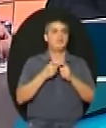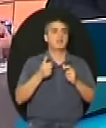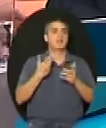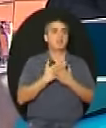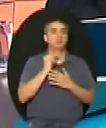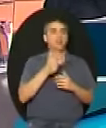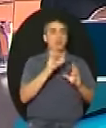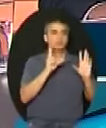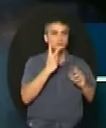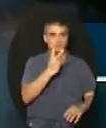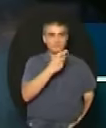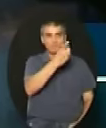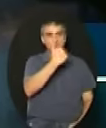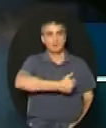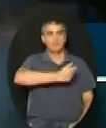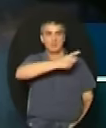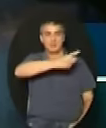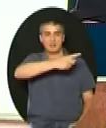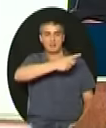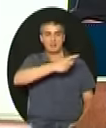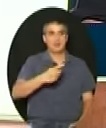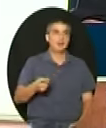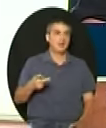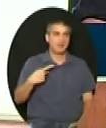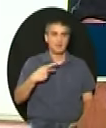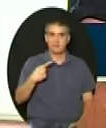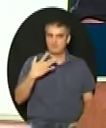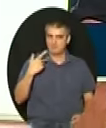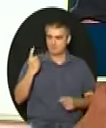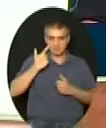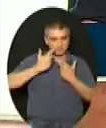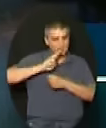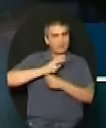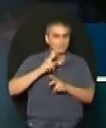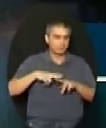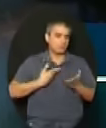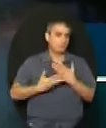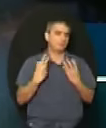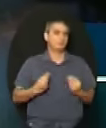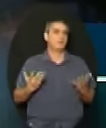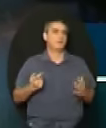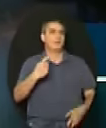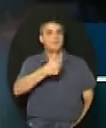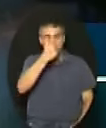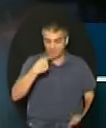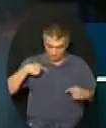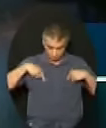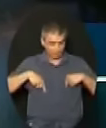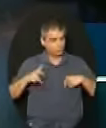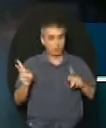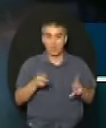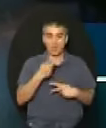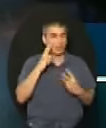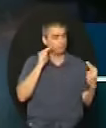ערוץ 2, ושלום... תאר לך מה הייתי צריך לסבול. איזה רגולטור קשוח. ונשארנו ביחסים טובים. מנכ״ל ויושב ראש שלא